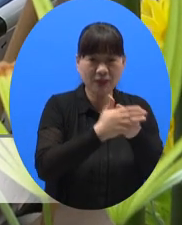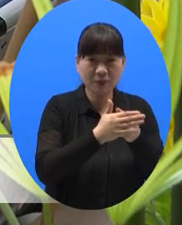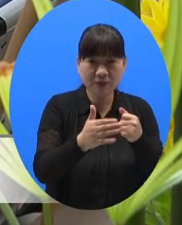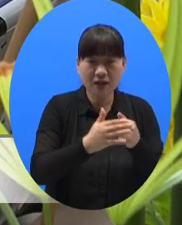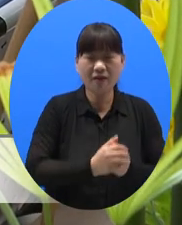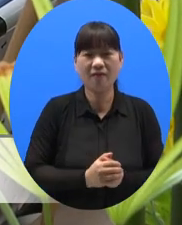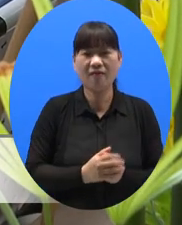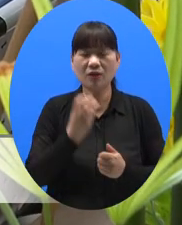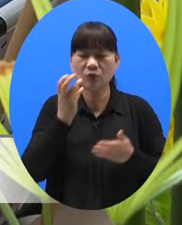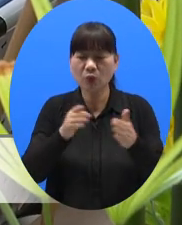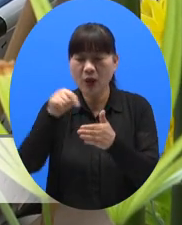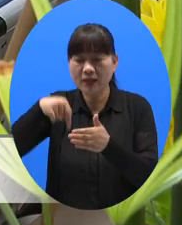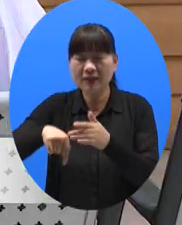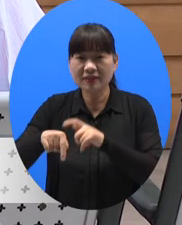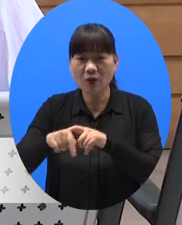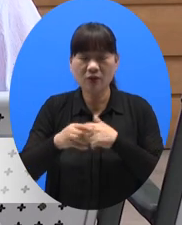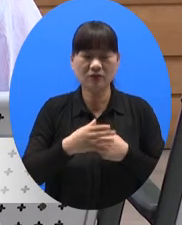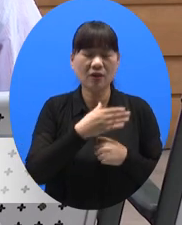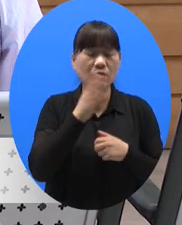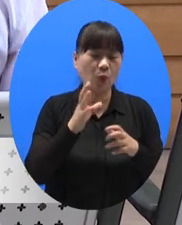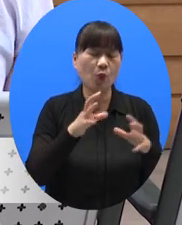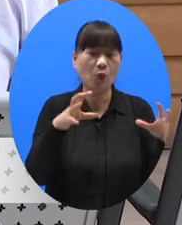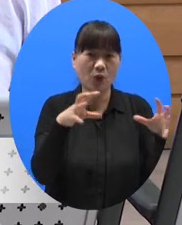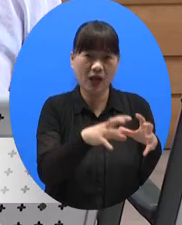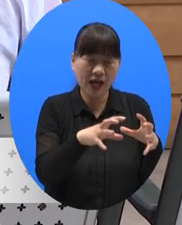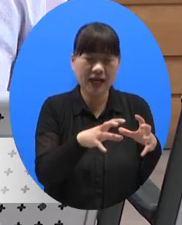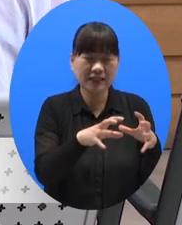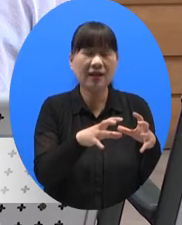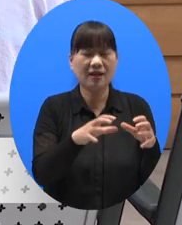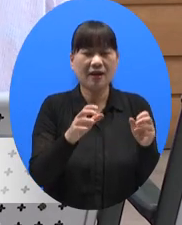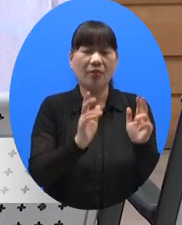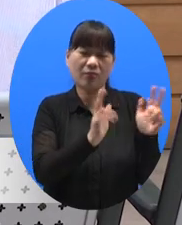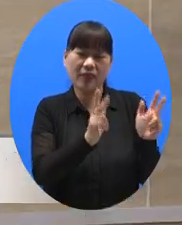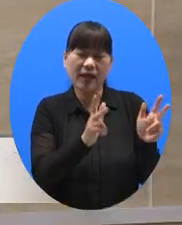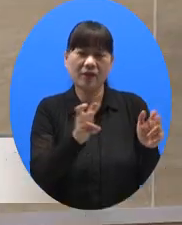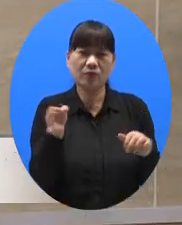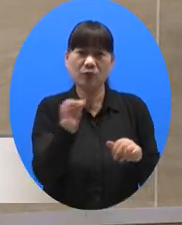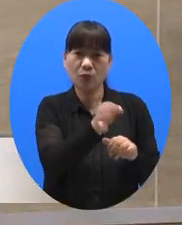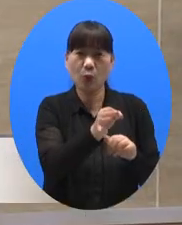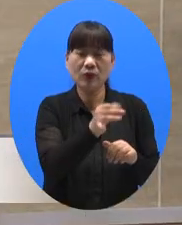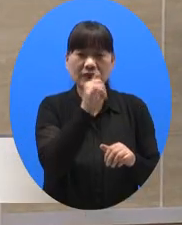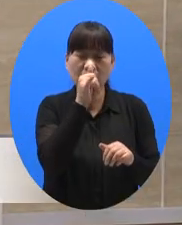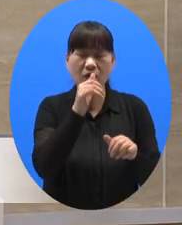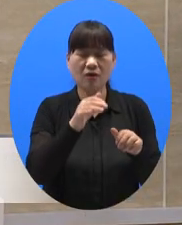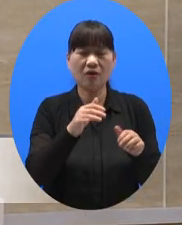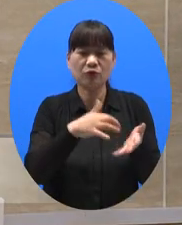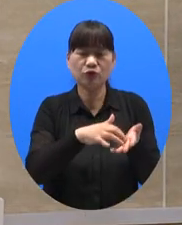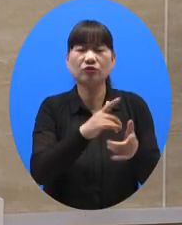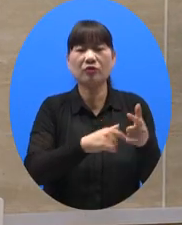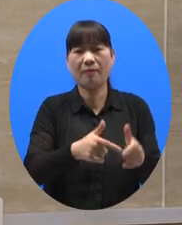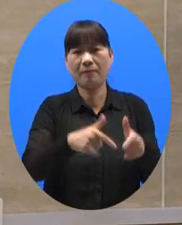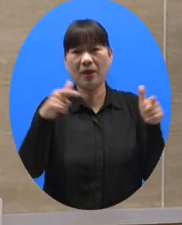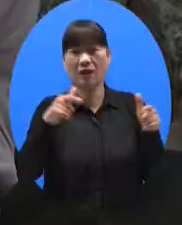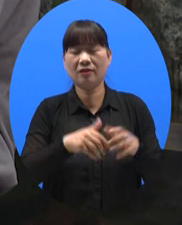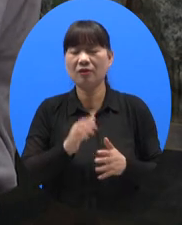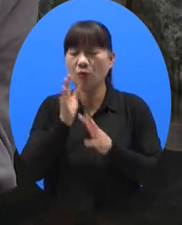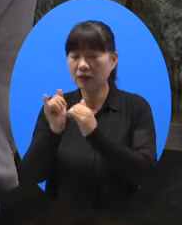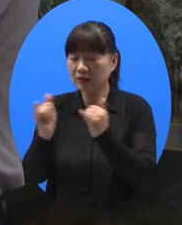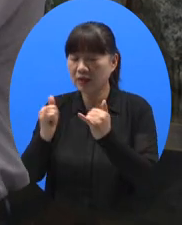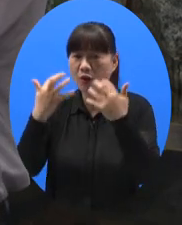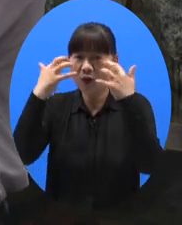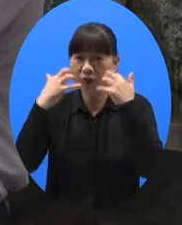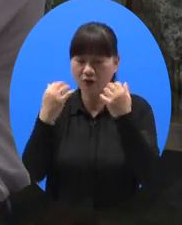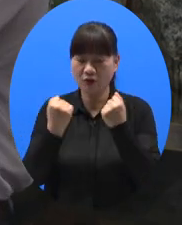같은 경우 경로당 냉방비도 지원하고 있는데 그 대상도 올해 더 확대했습니다. 어르신들의